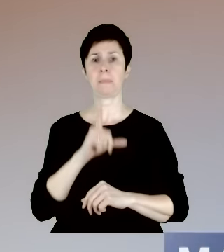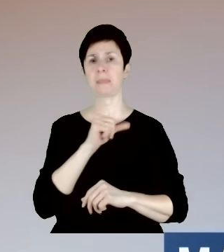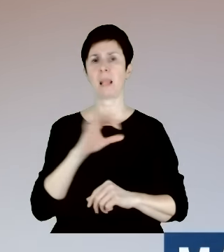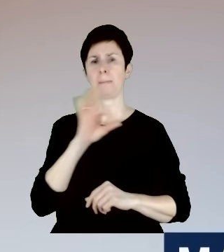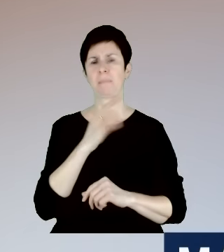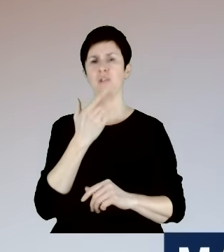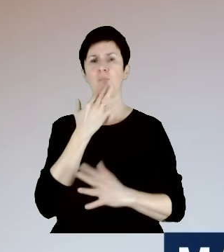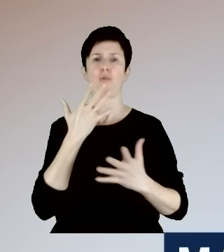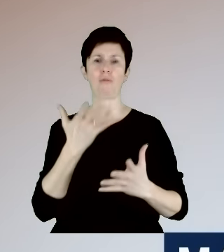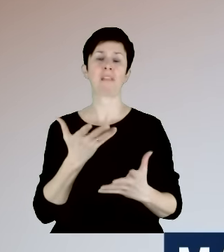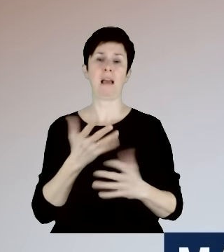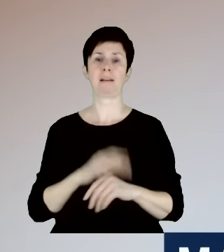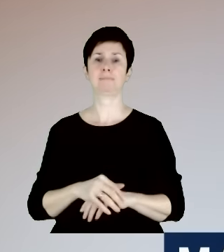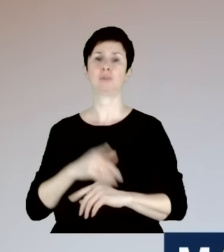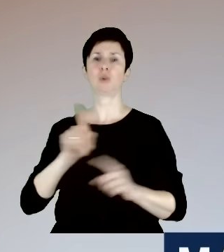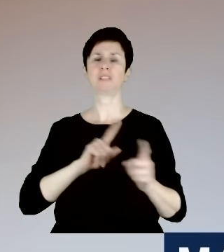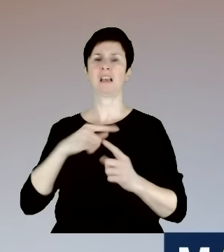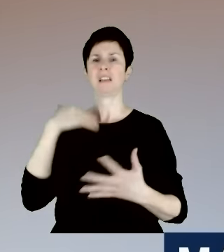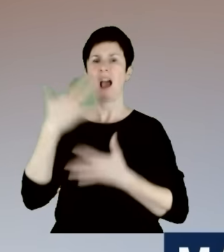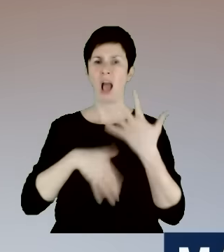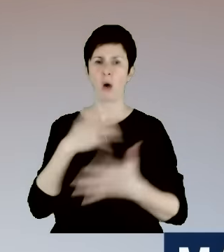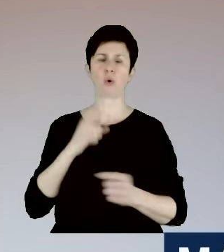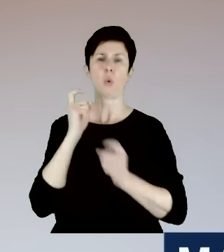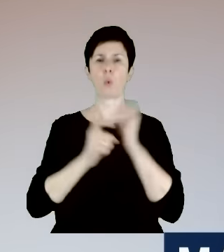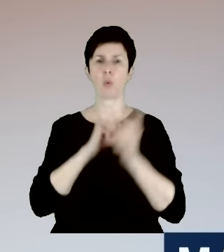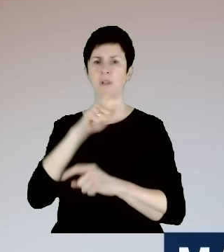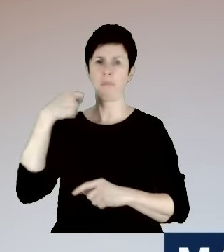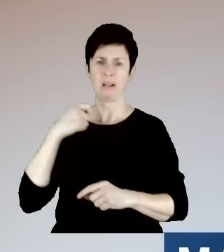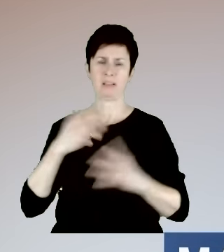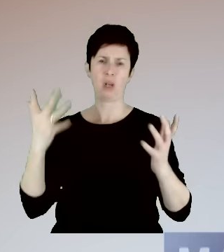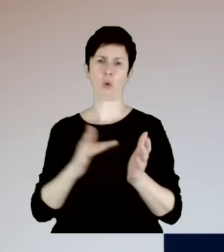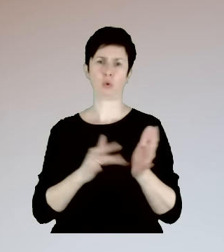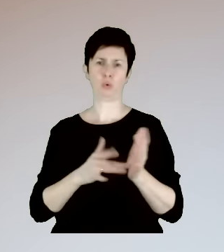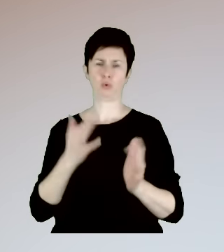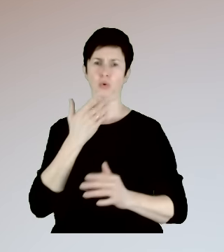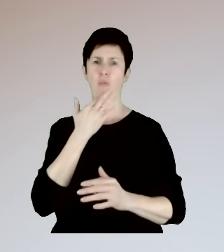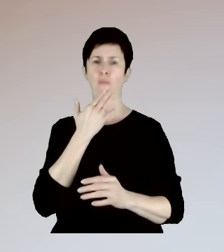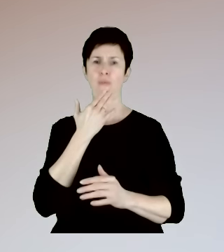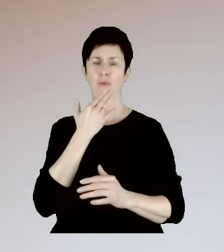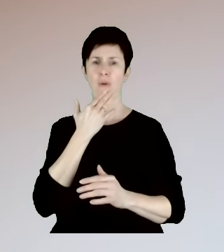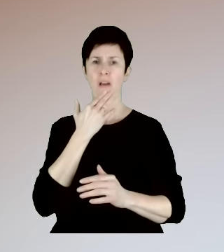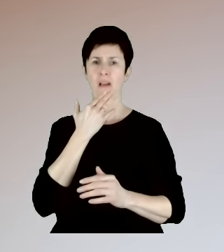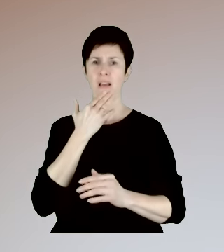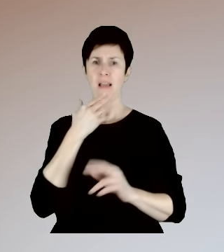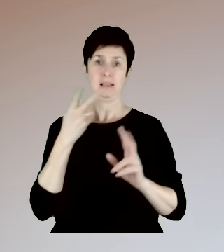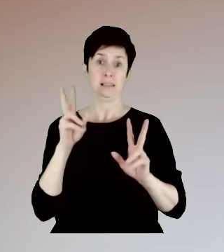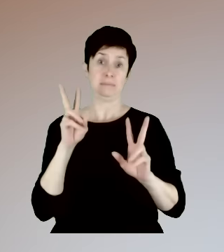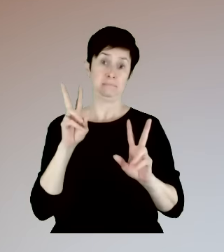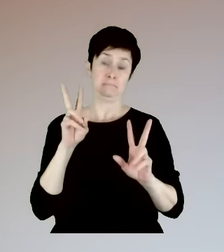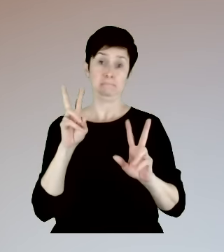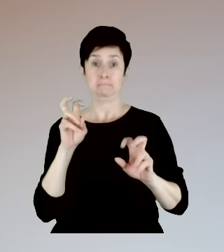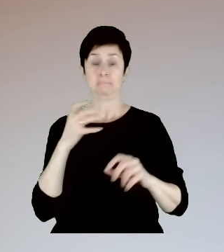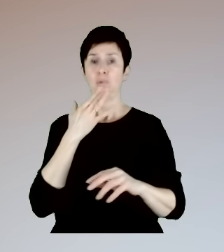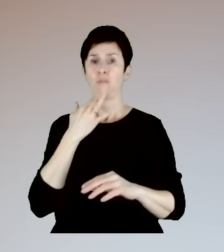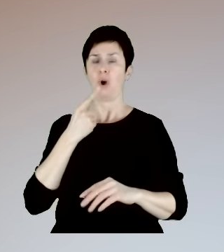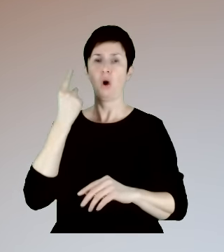Oznacza chaos. Kłótnie z prezydentem. Przecież Tusk powiedział wobec naszego prezydenta, cytując niby słowa wiersza,